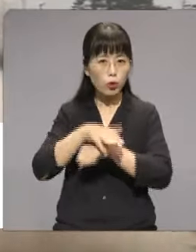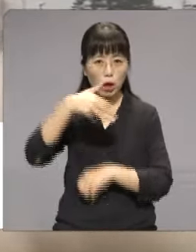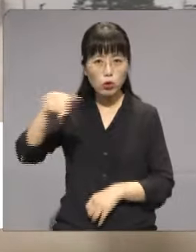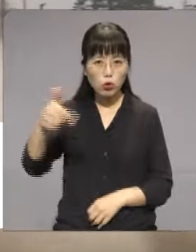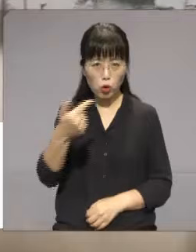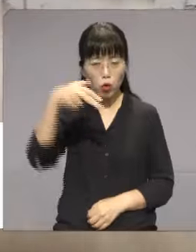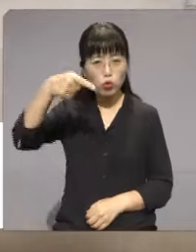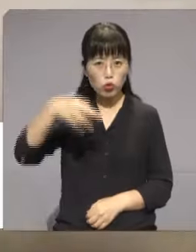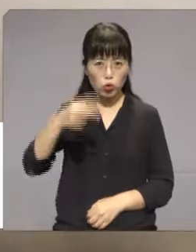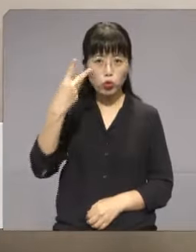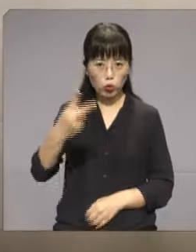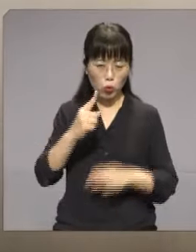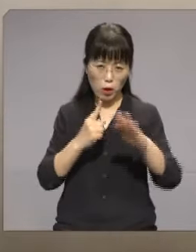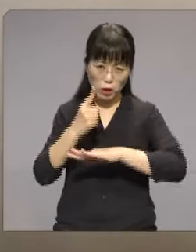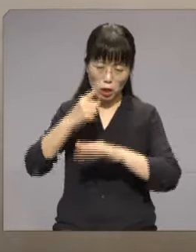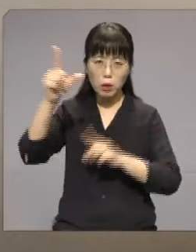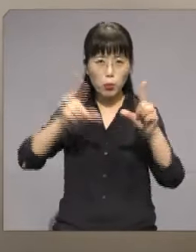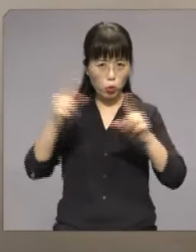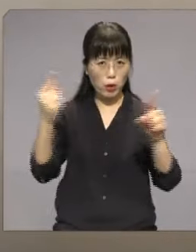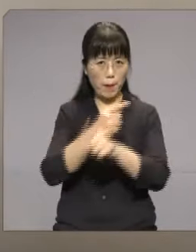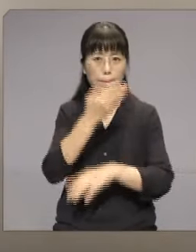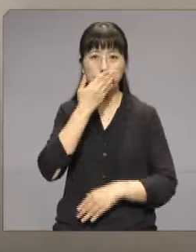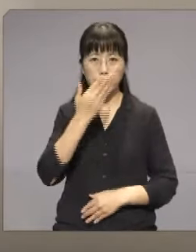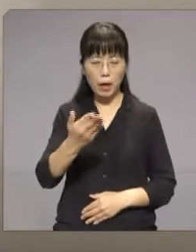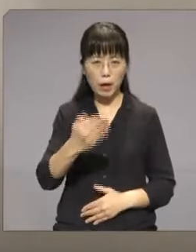천궁2가 날아가는 모습으로 바뀔 수 있습니다.